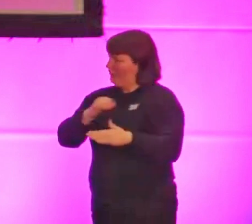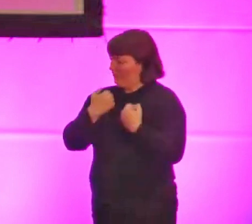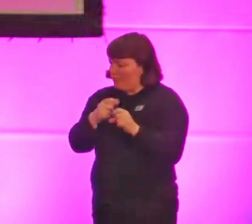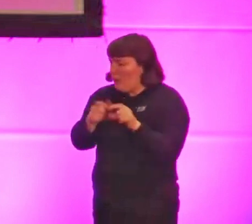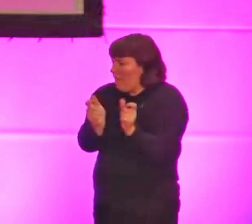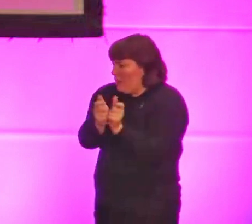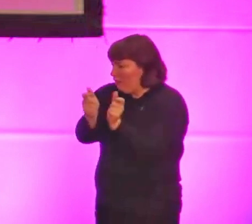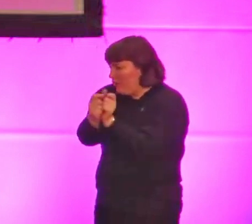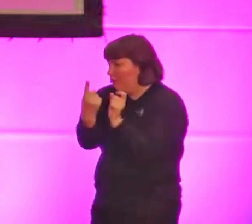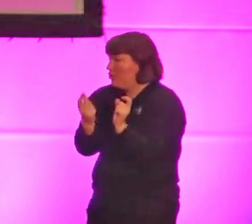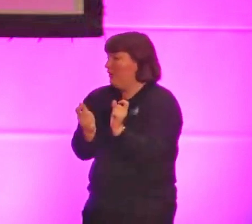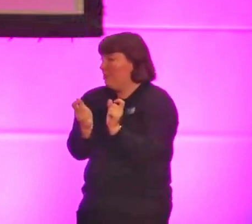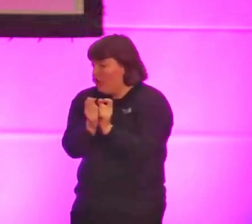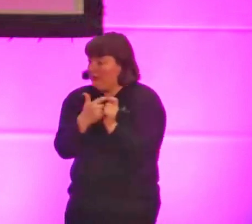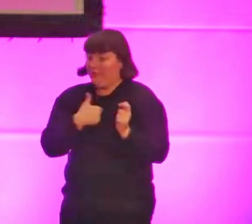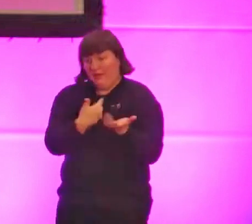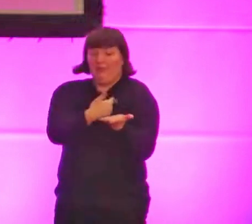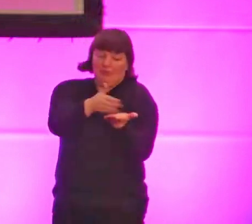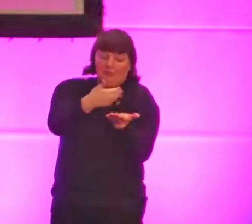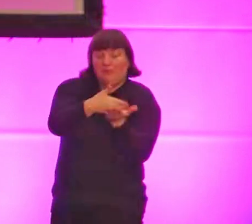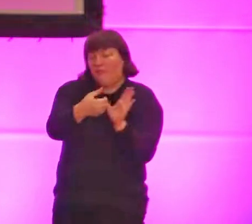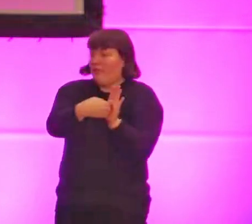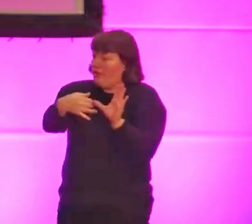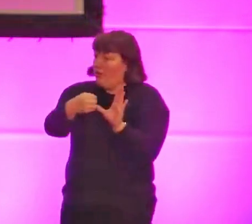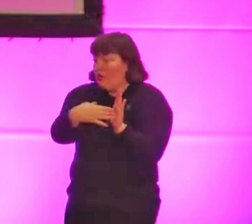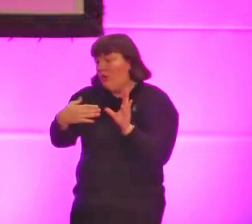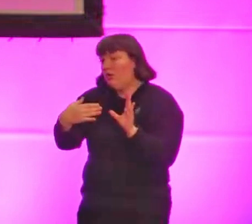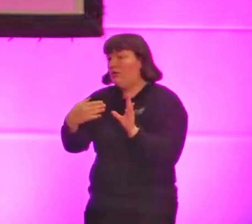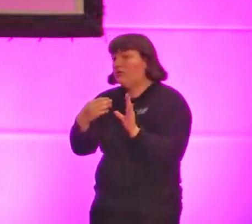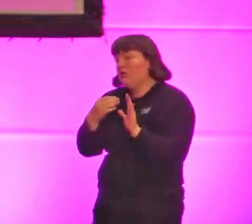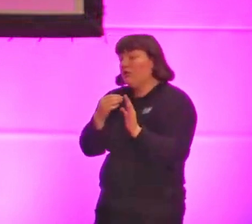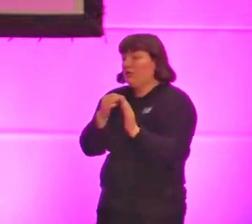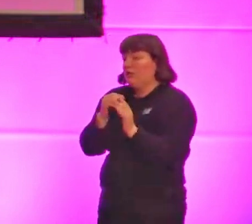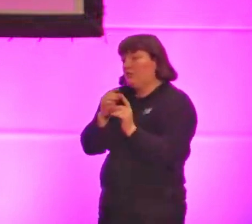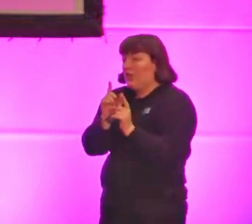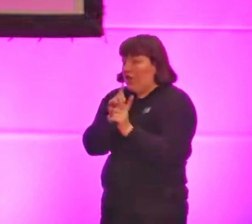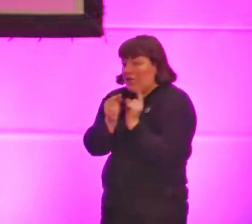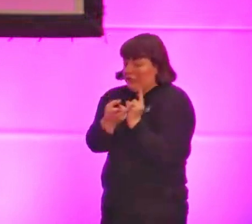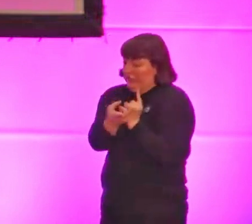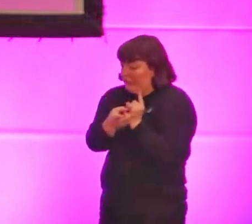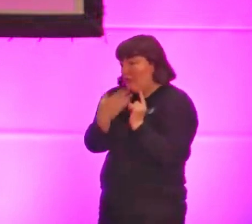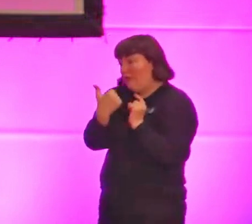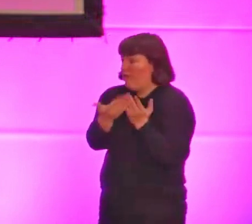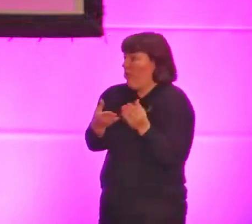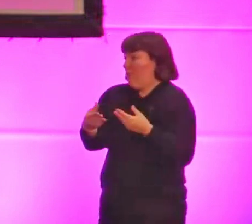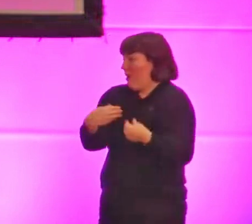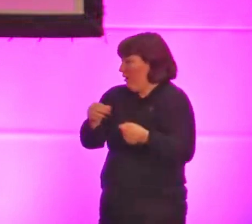första mötet. Och sa att det kanske finns möjlighet att också ni kan få del av det här